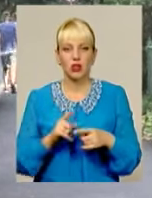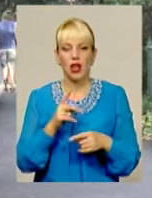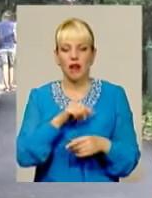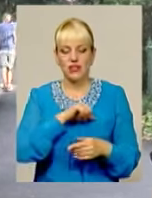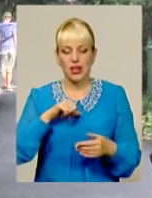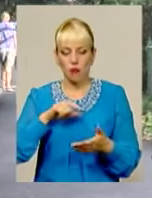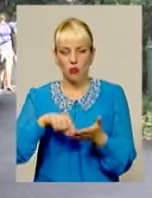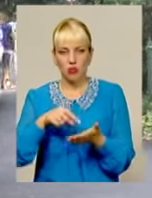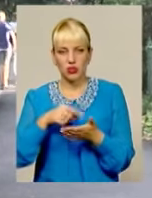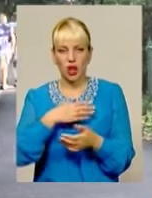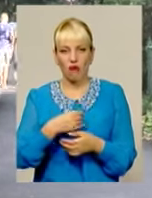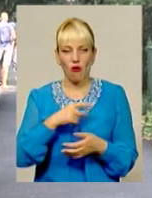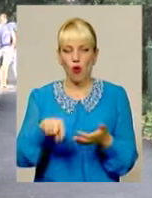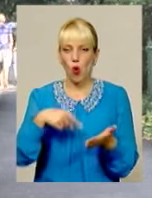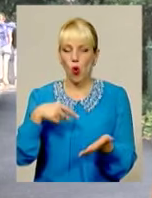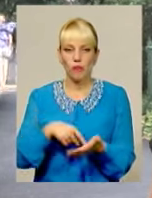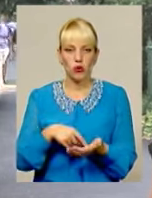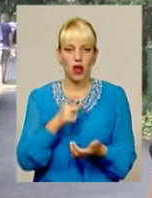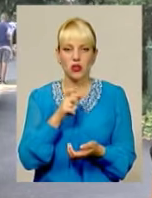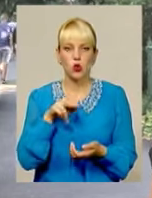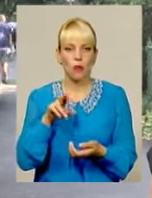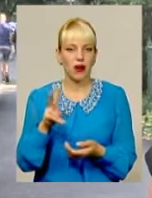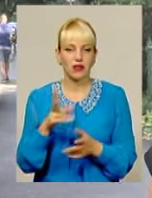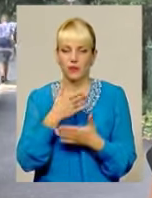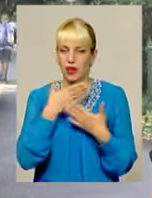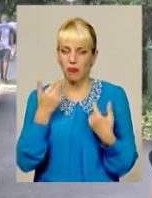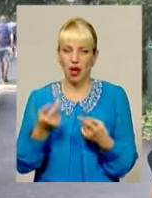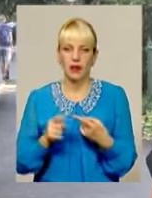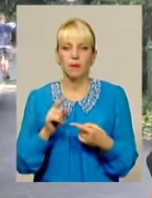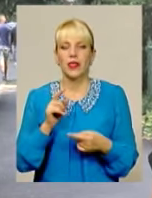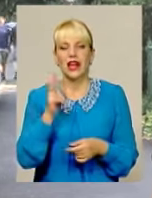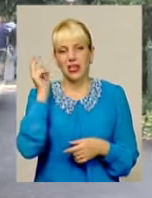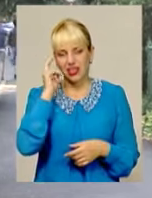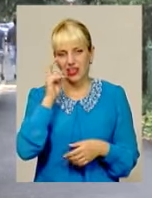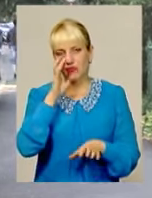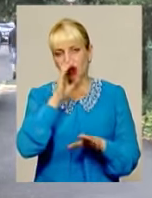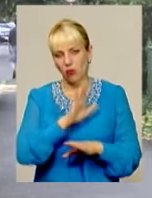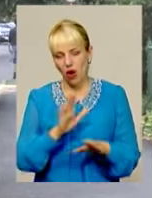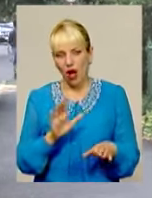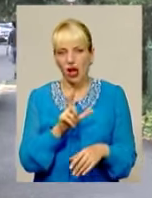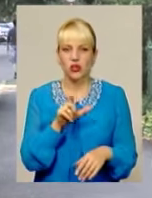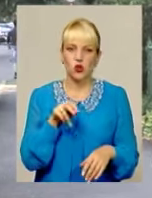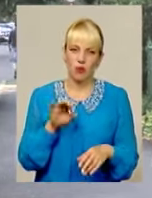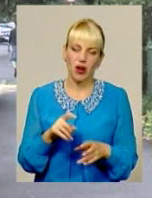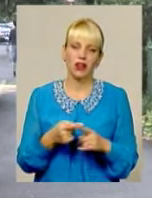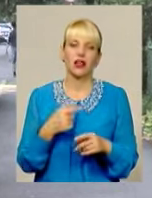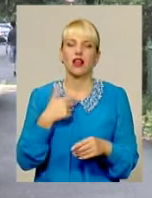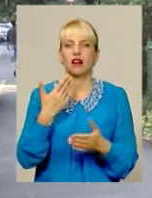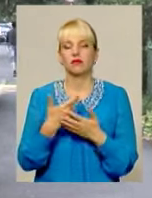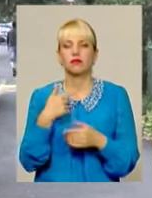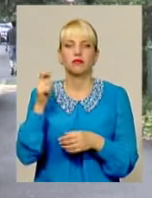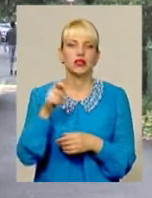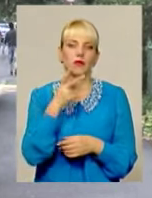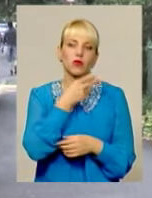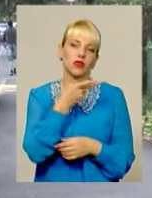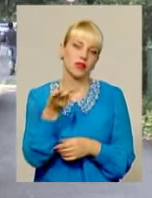комунального зоопарка немає. У Києві є зоопарк, більш-менш на непоганому рівні, але це для мене, як для приїжджої людини. Я приїхала,